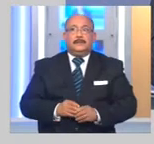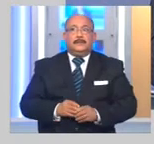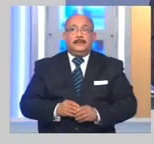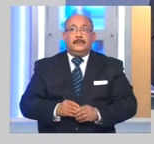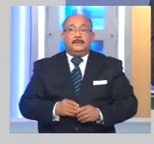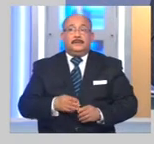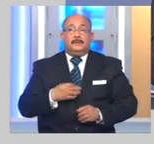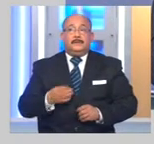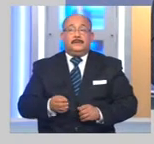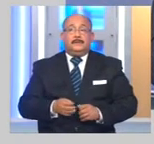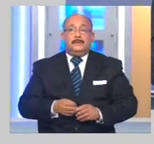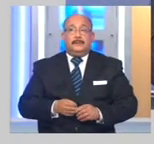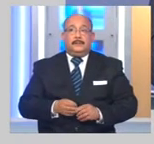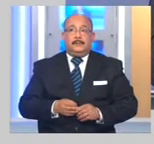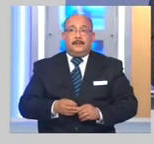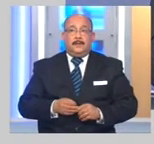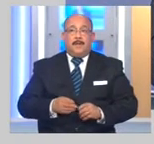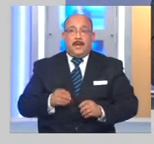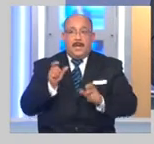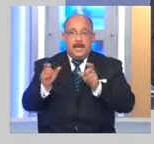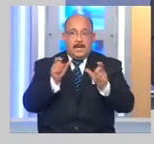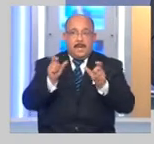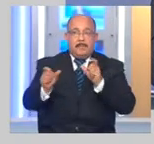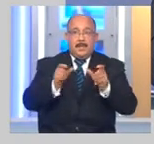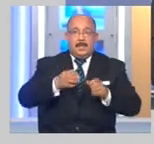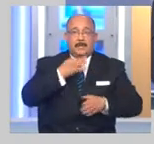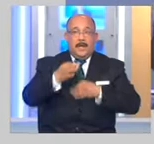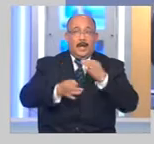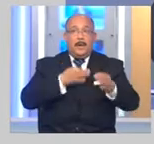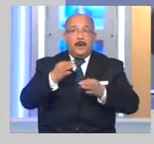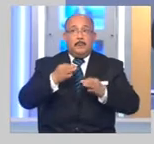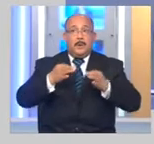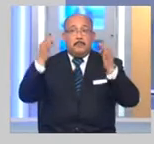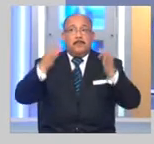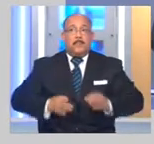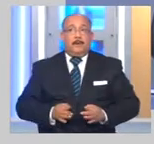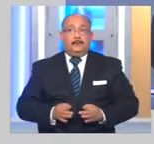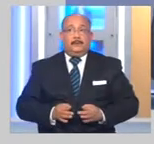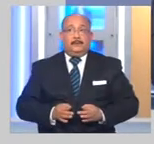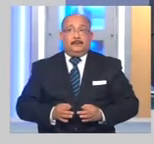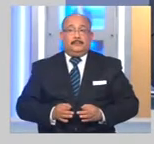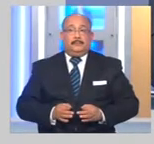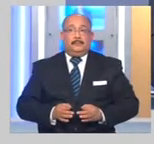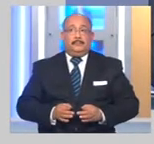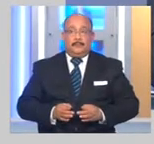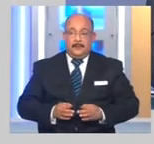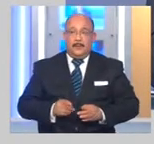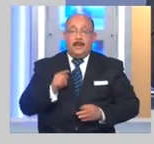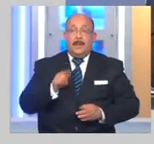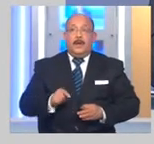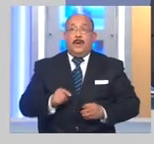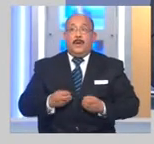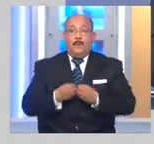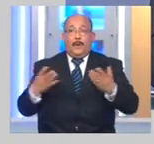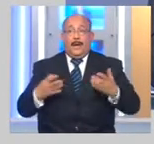وهي تحديات لم تنكر في أي يوم من الأيام وجودها. وما كما تعلمون أن برنامج رئيس الدولة